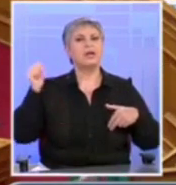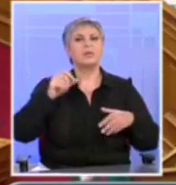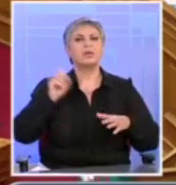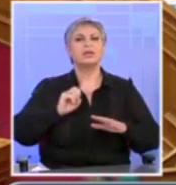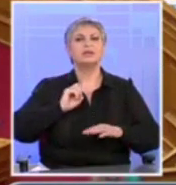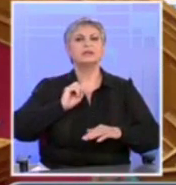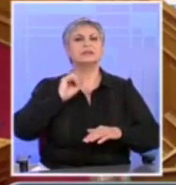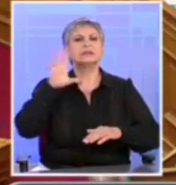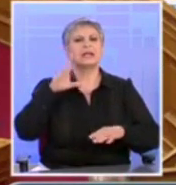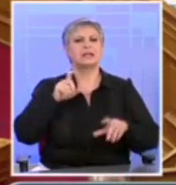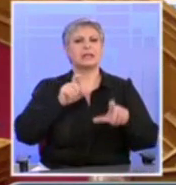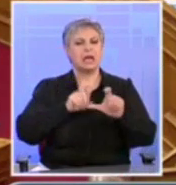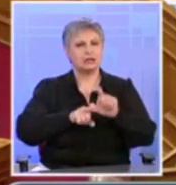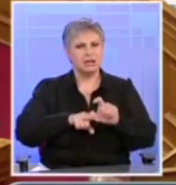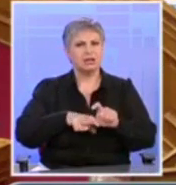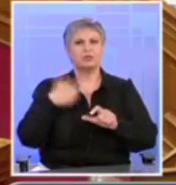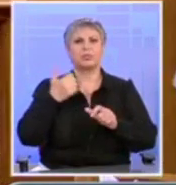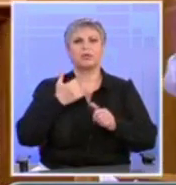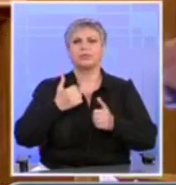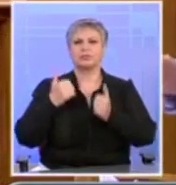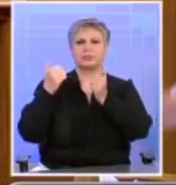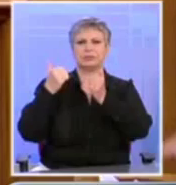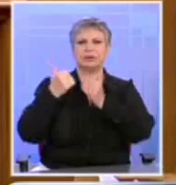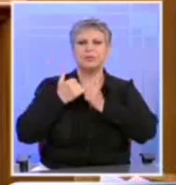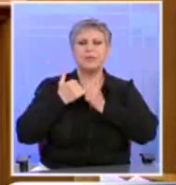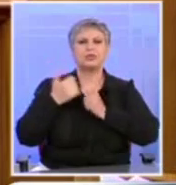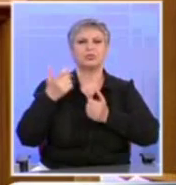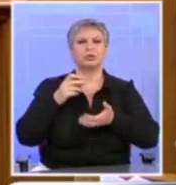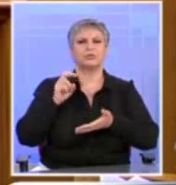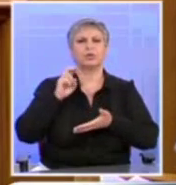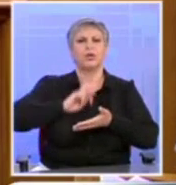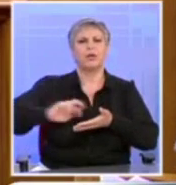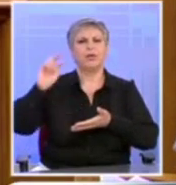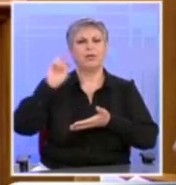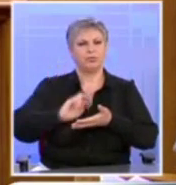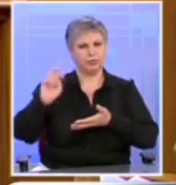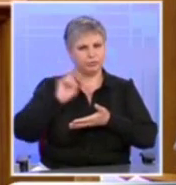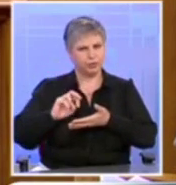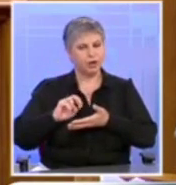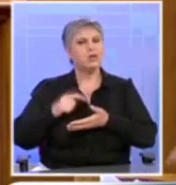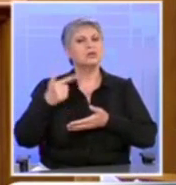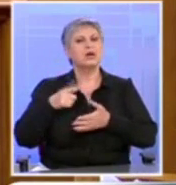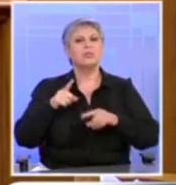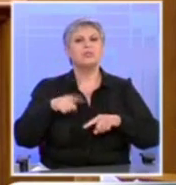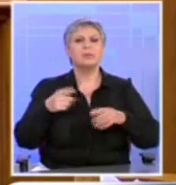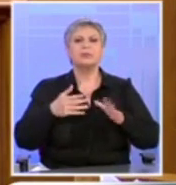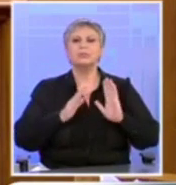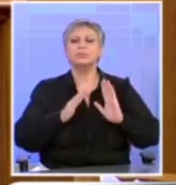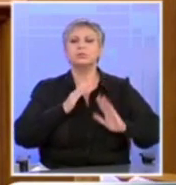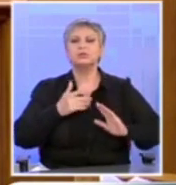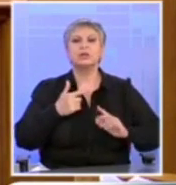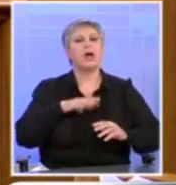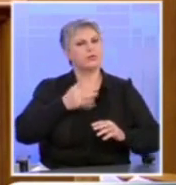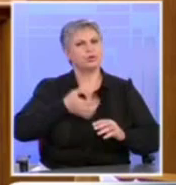βουτάνε και να πιέζουν τους ανθρώπους, προστασία των ευάλωτων και καλόπιστων οφειλετών. Μπαίνουμε στο θέμα